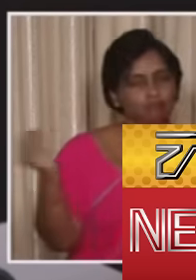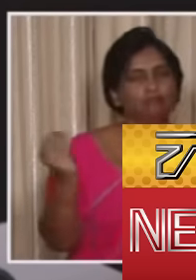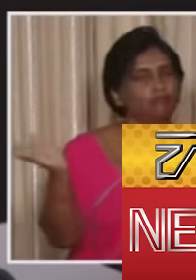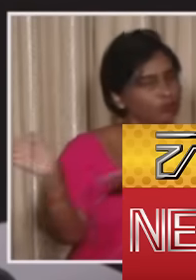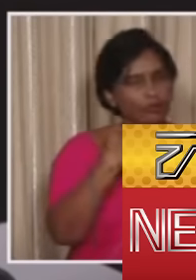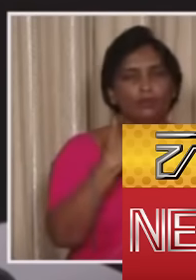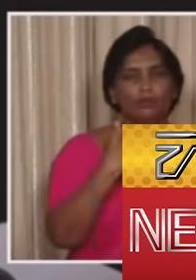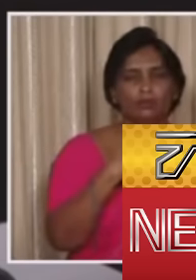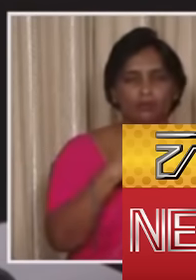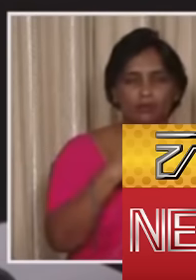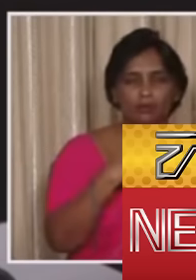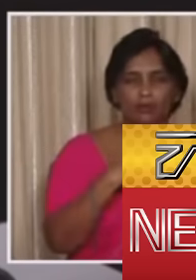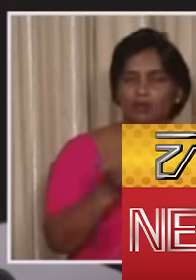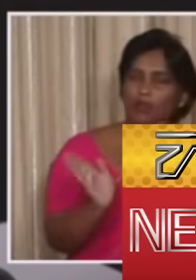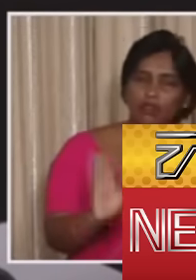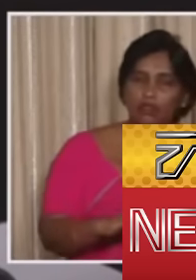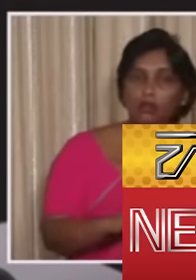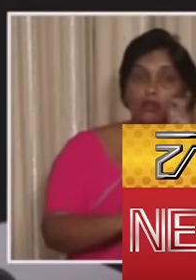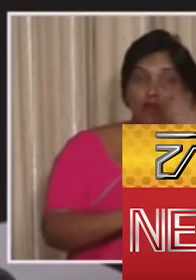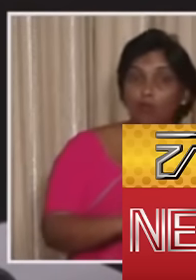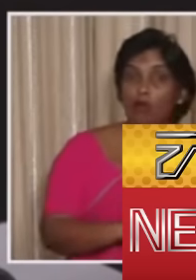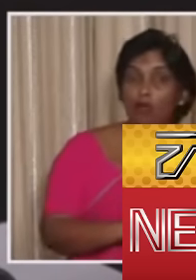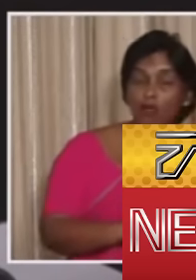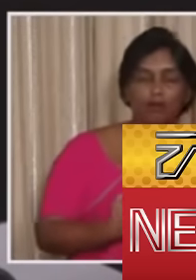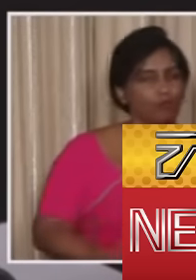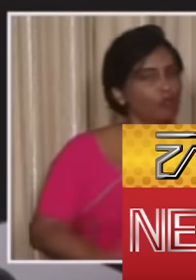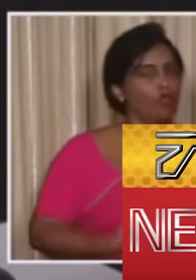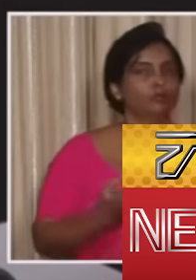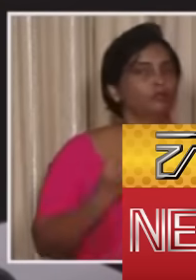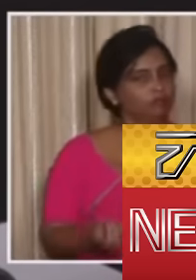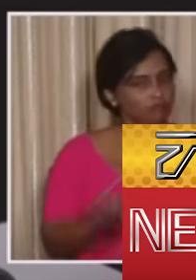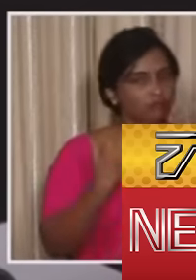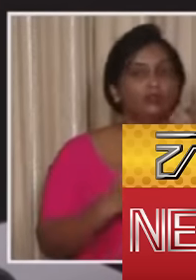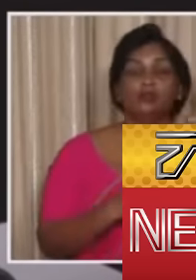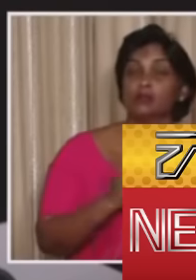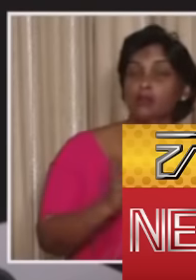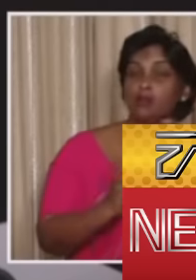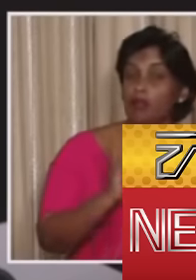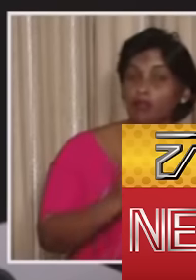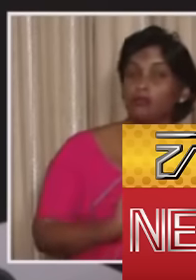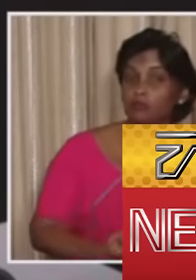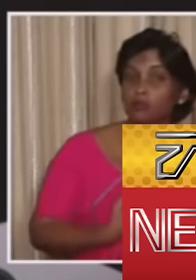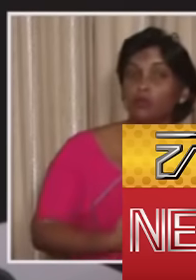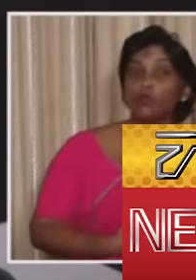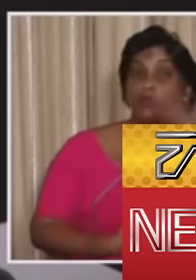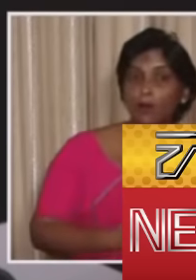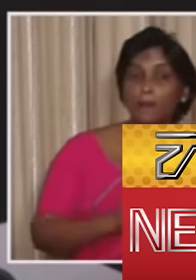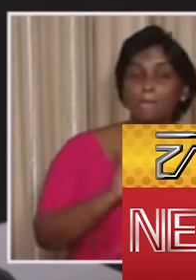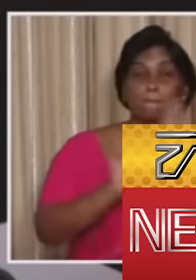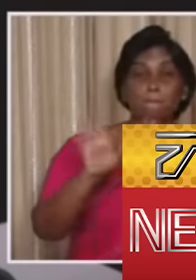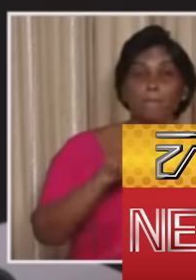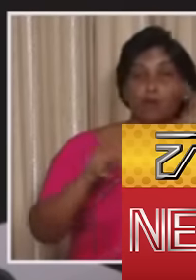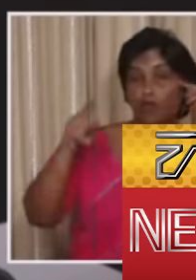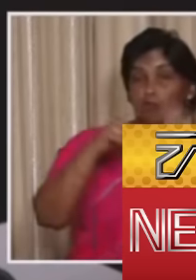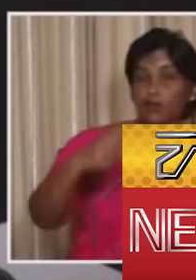බලින් පහ කරලා ජනතාව ඇතුළු නව ජාතික පිබිදීමක් ඇති කරන්න ඕන ඒ ජාතික පිබිදීම ඇති කරන්න පුළුවන්කම දෙන මේ පාලක කණ්ඩායමට එරෙහිව